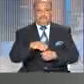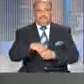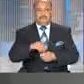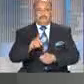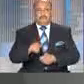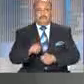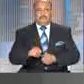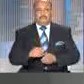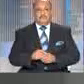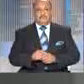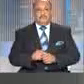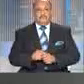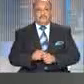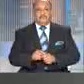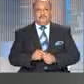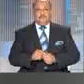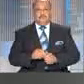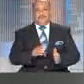اقتصاديا هاما.